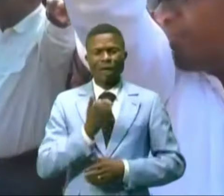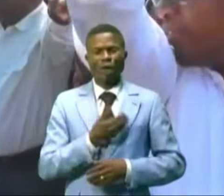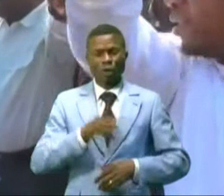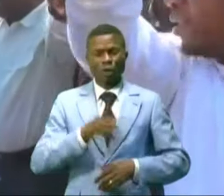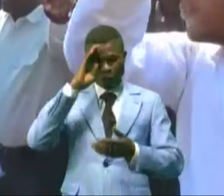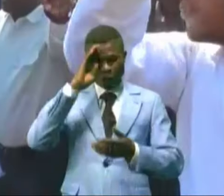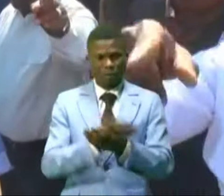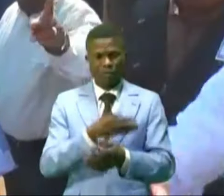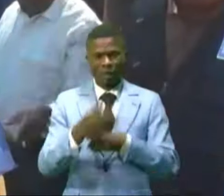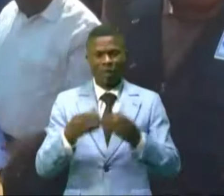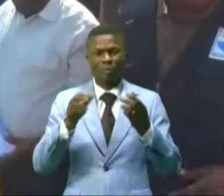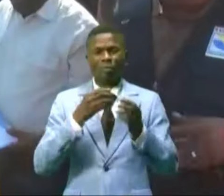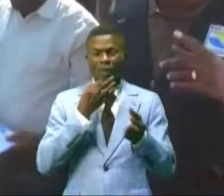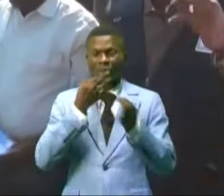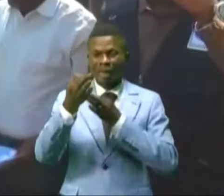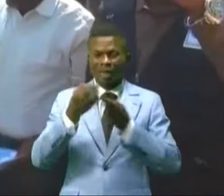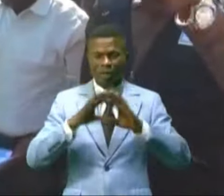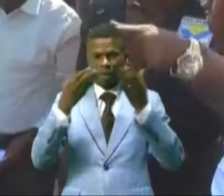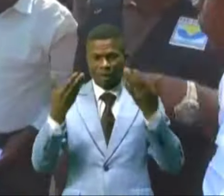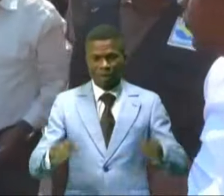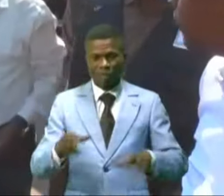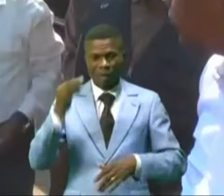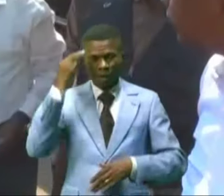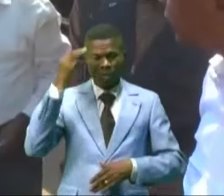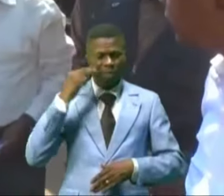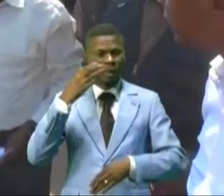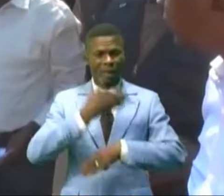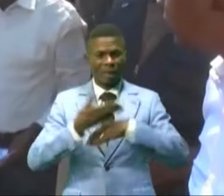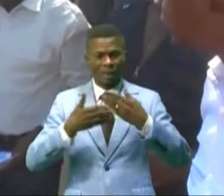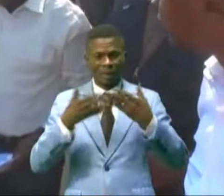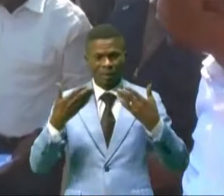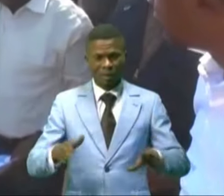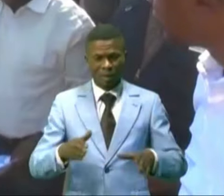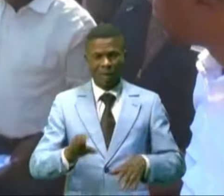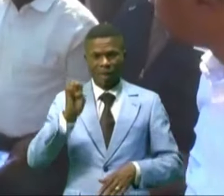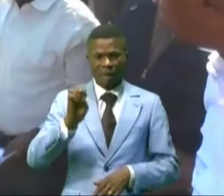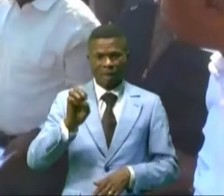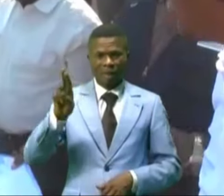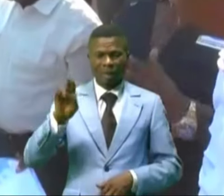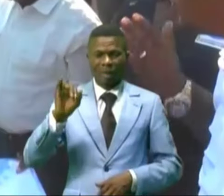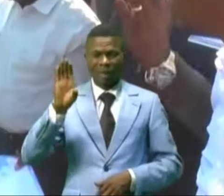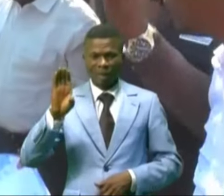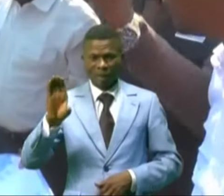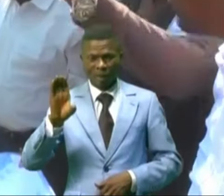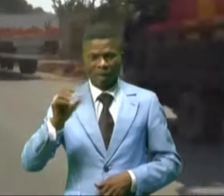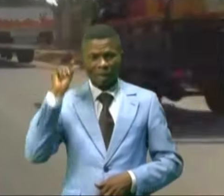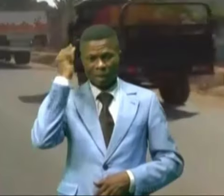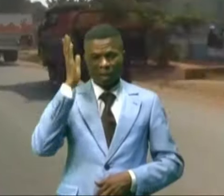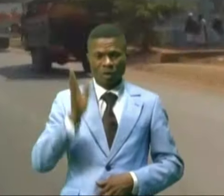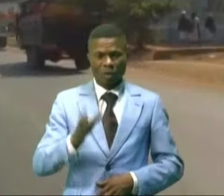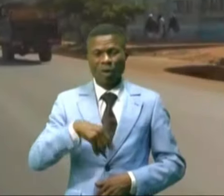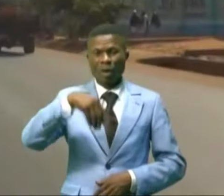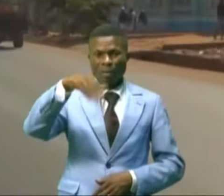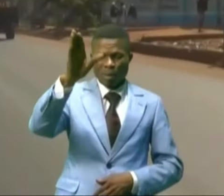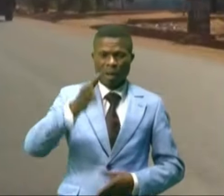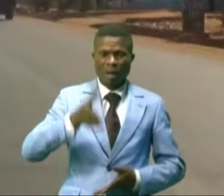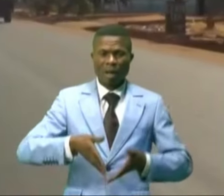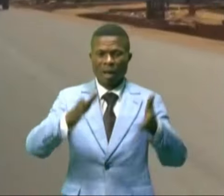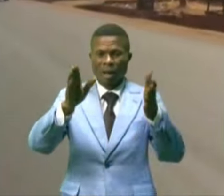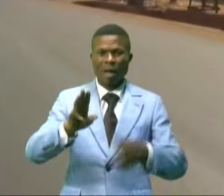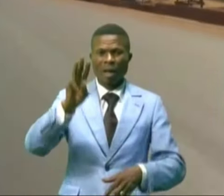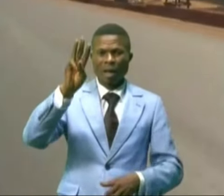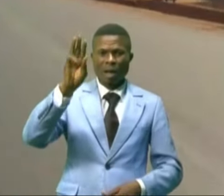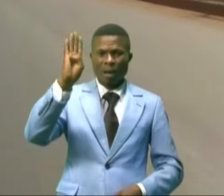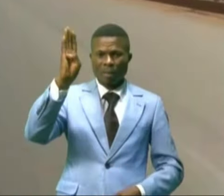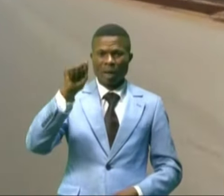Après avoir reçu les explications de son ministre des Infrastructures, Eric Sakouyema Lukwesa, le gouverneur va se rendre sur l'avenue Manono et